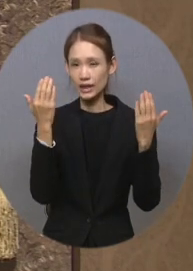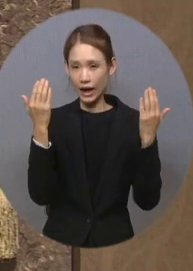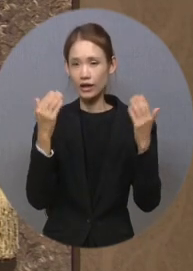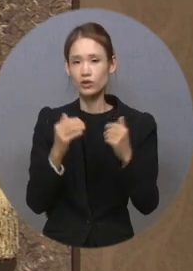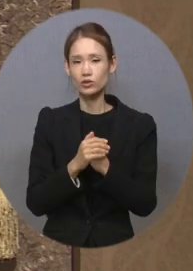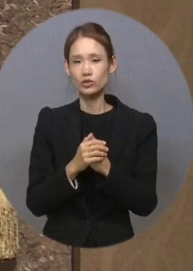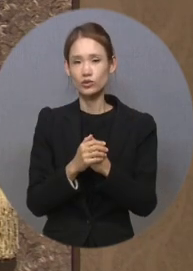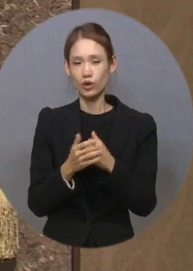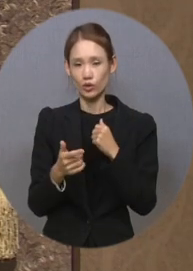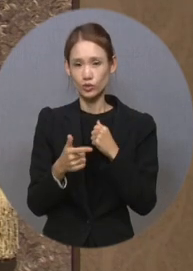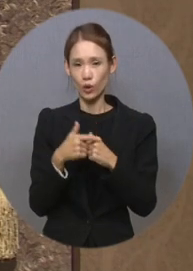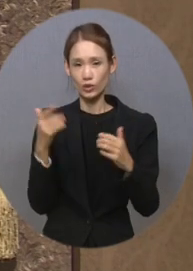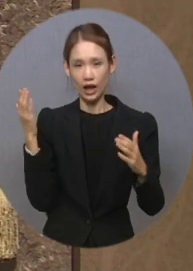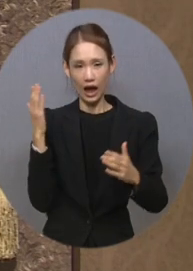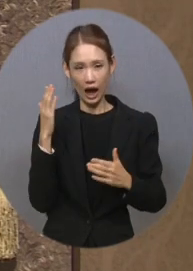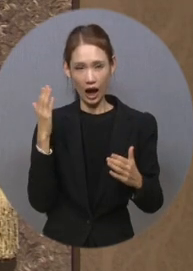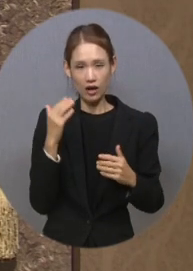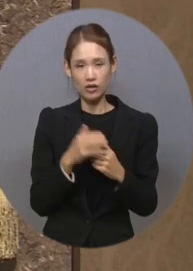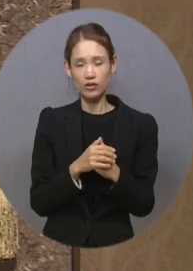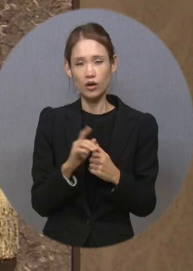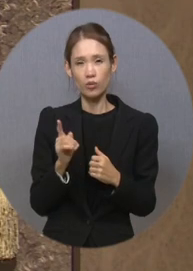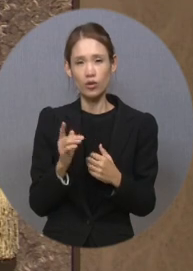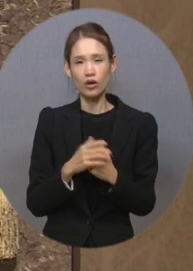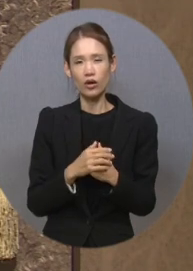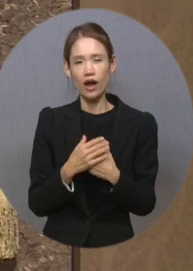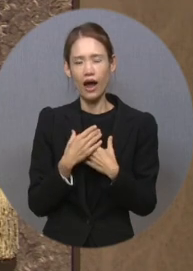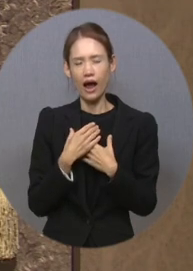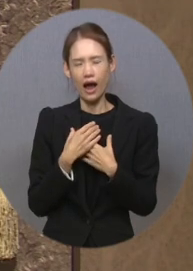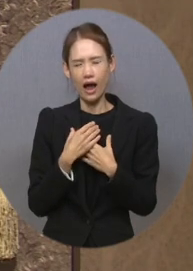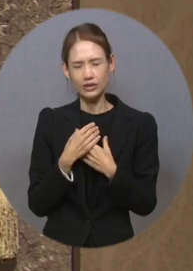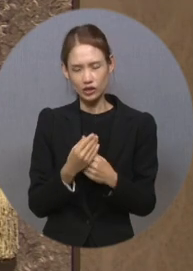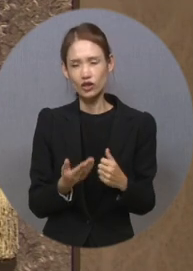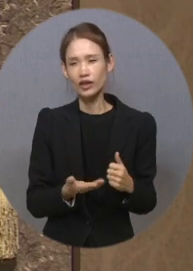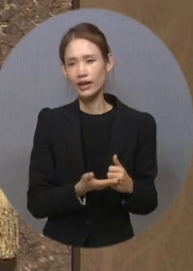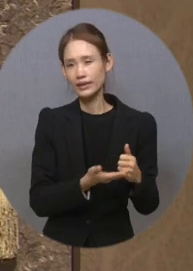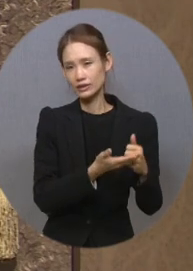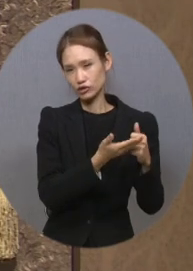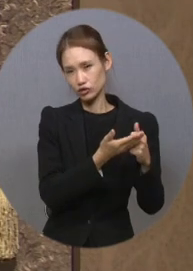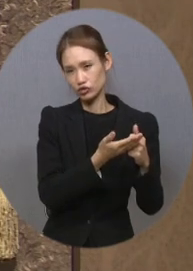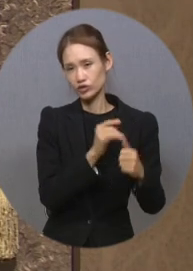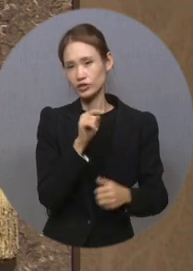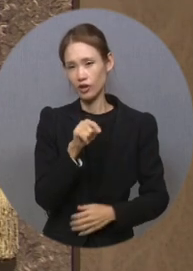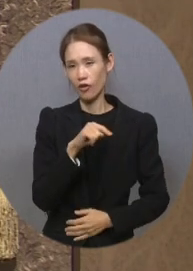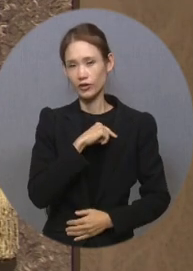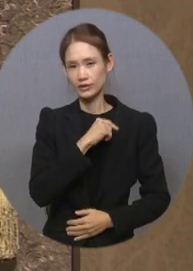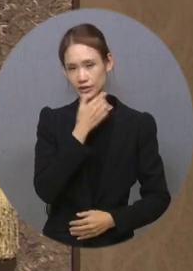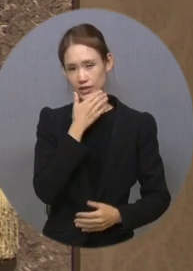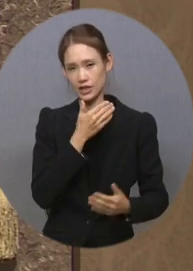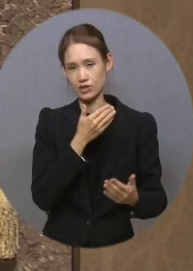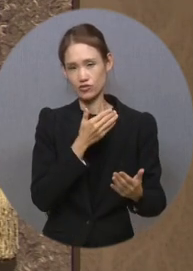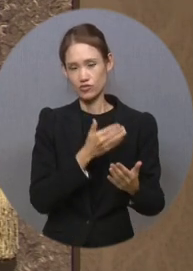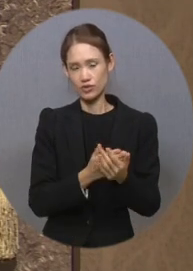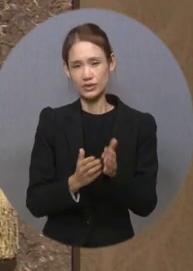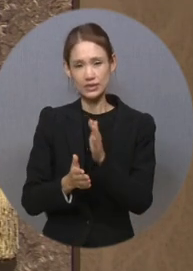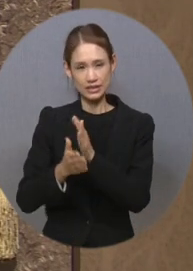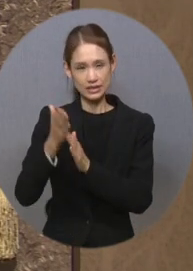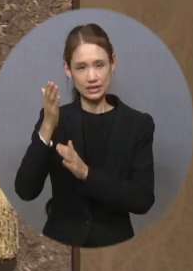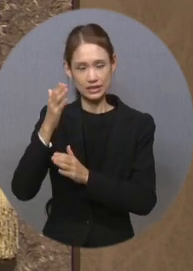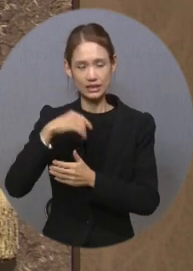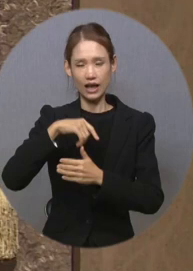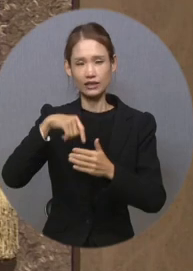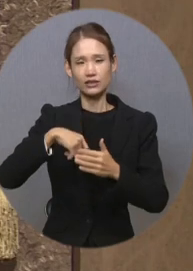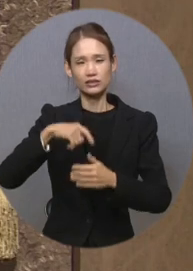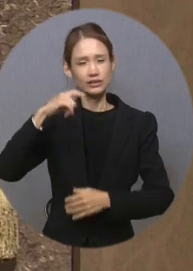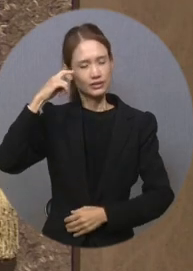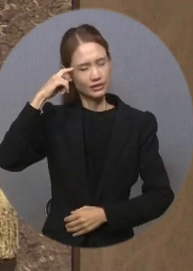우리 초등학생들은 아무래도 안전하게 키우는 거 그게 가장 시로서는 신경을 써야 할 부분이다.